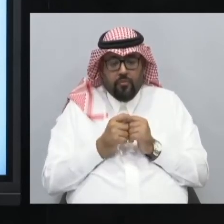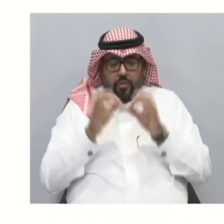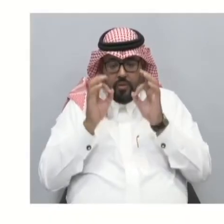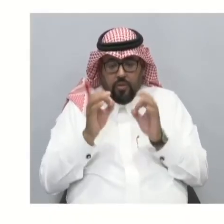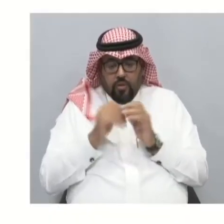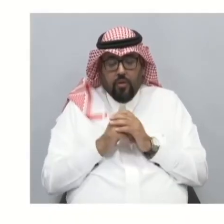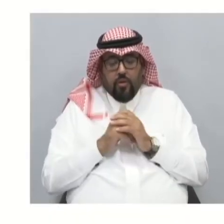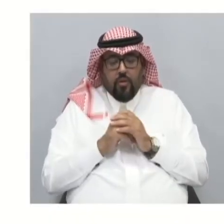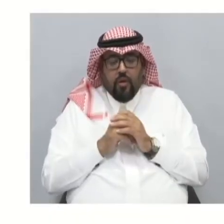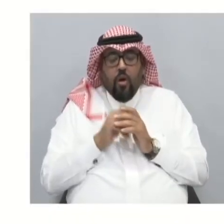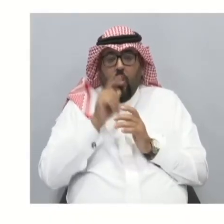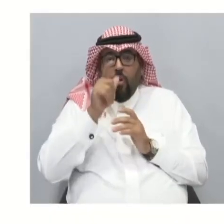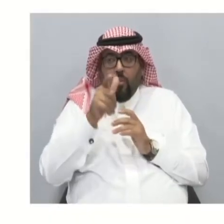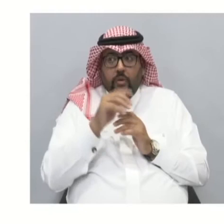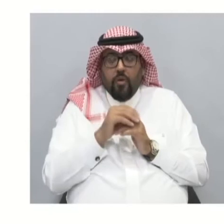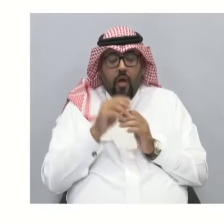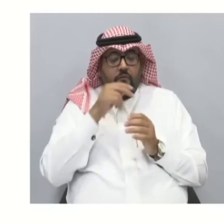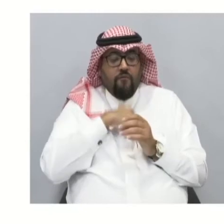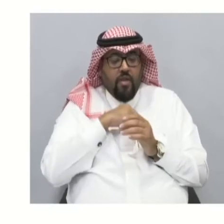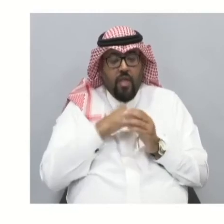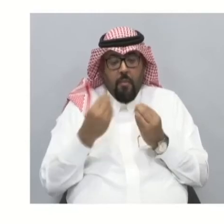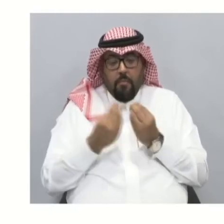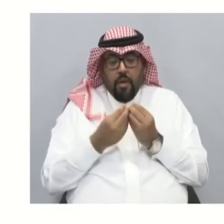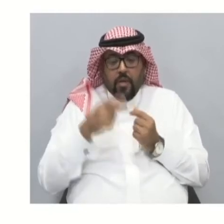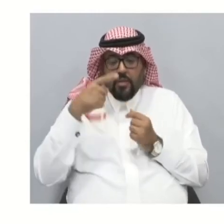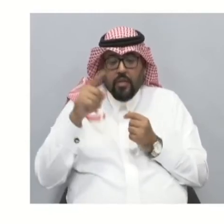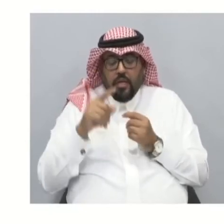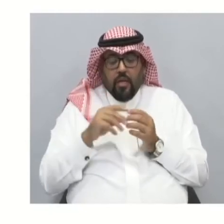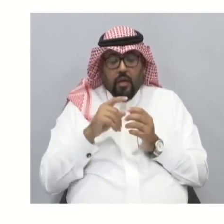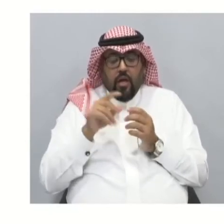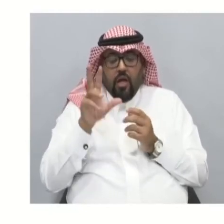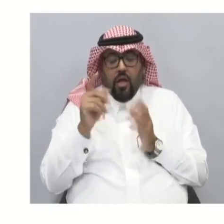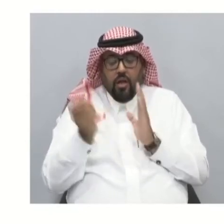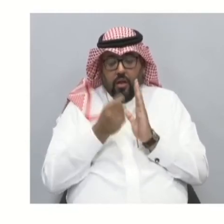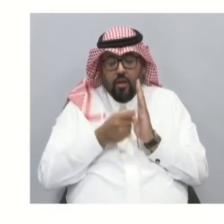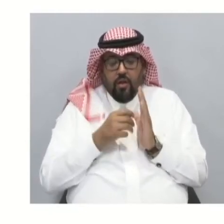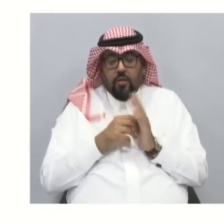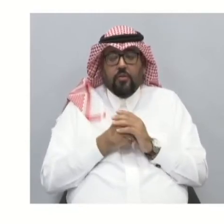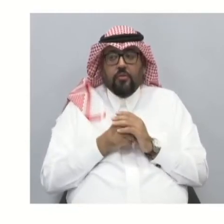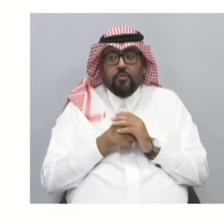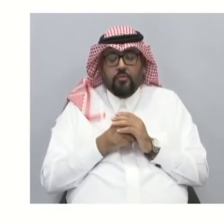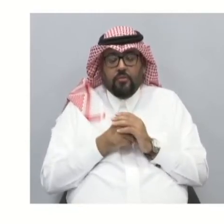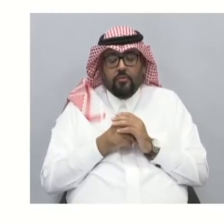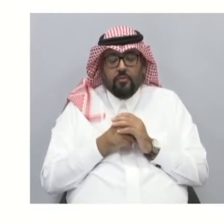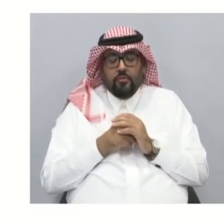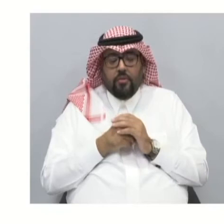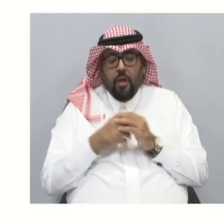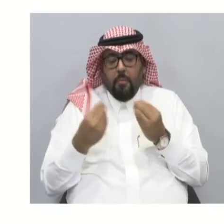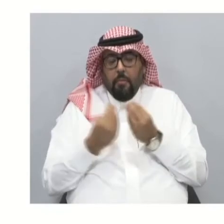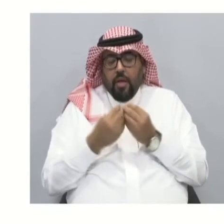أصفها له وأخبره بفوائدها مع مراعاة الصحة النحوية وسلامة الرسم الإملائي وعلامة الترقيم. أكتب أنت